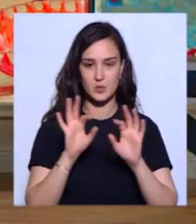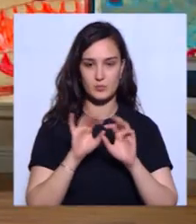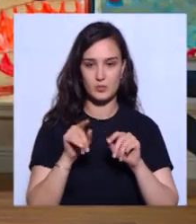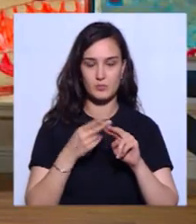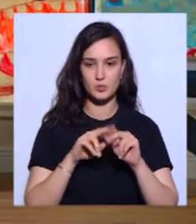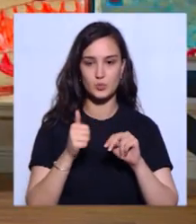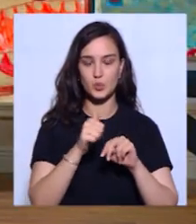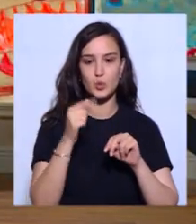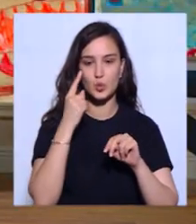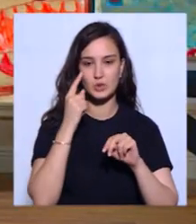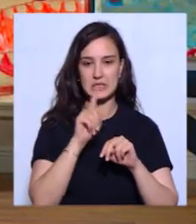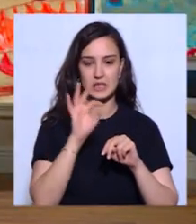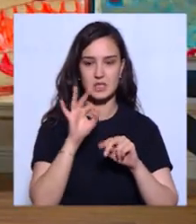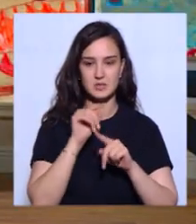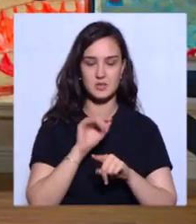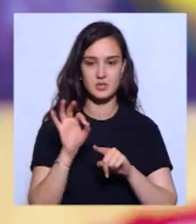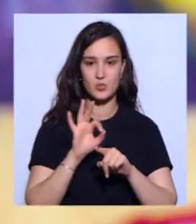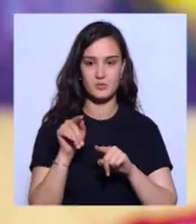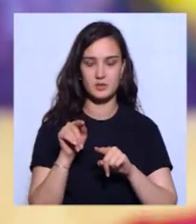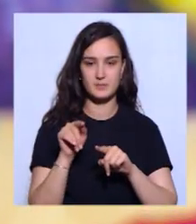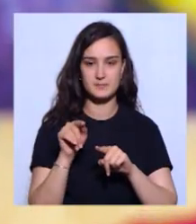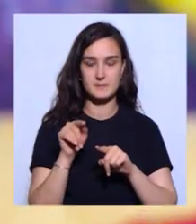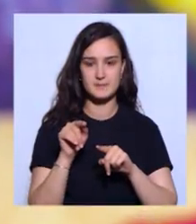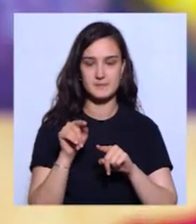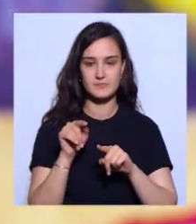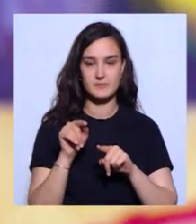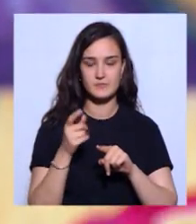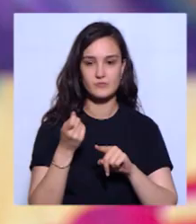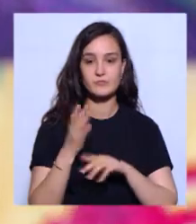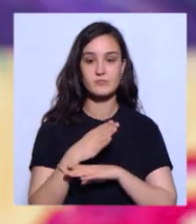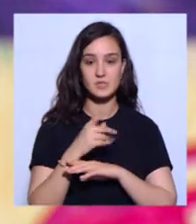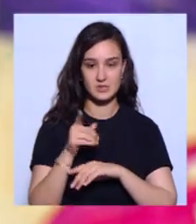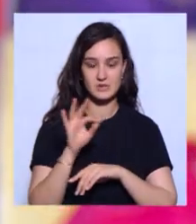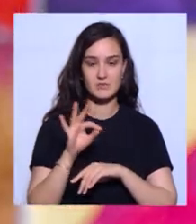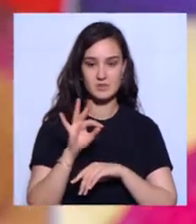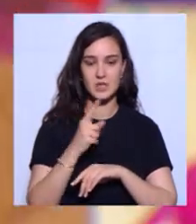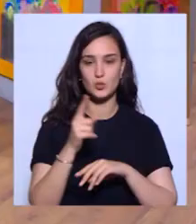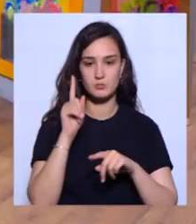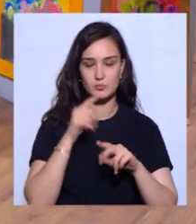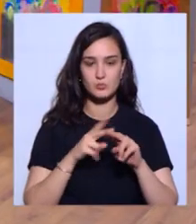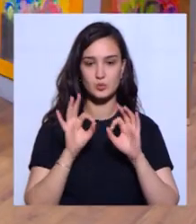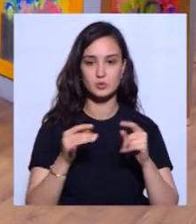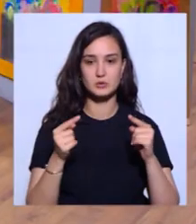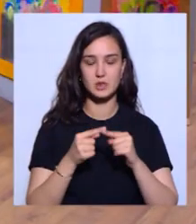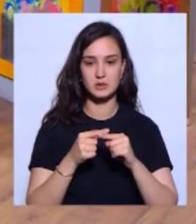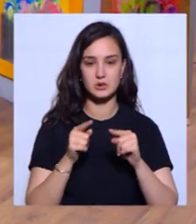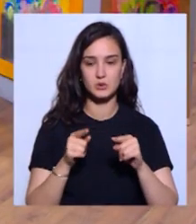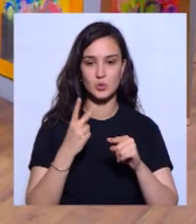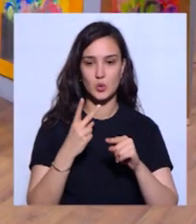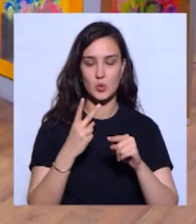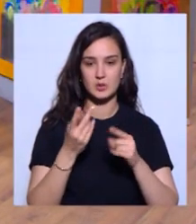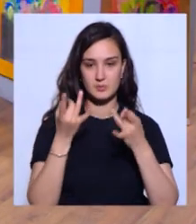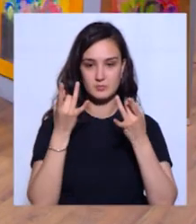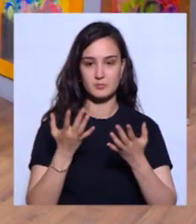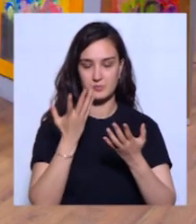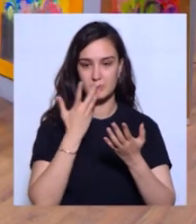რაზე აქცენტი? თევზე აქცენტი, რატო იცით ზუსტად? აი ეს ორი სადა ფონი,